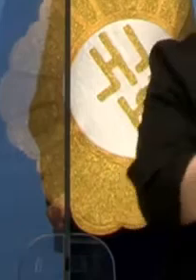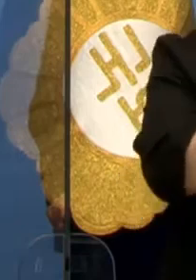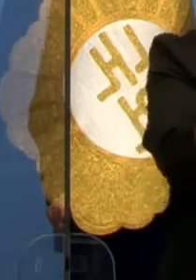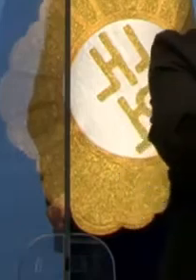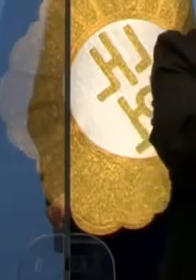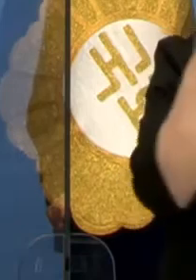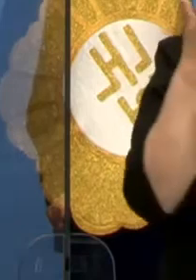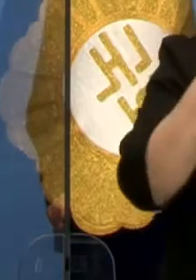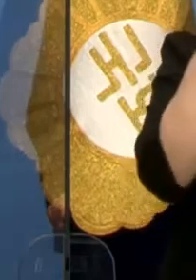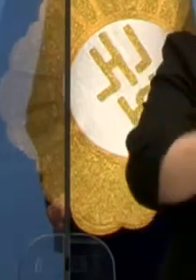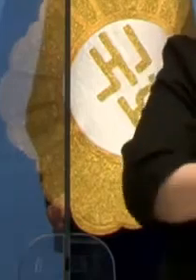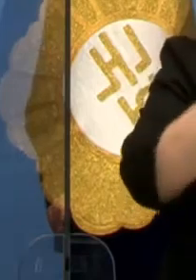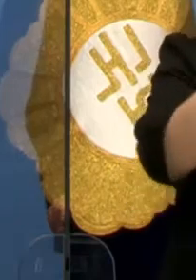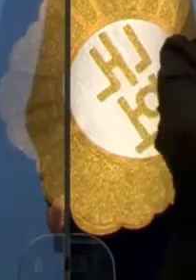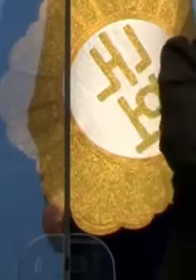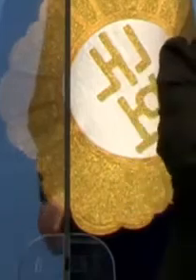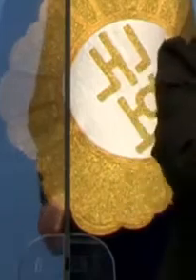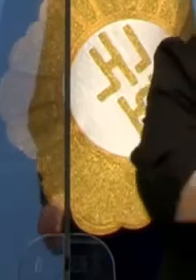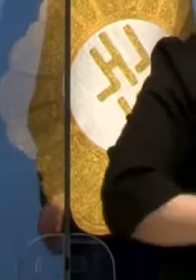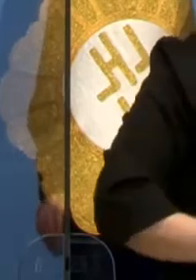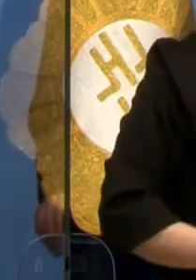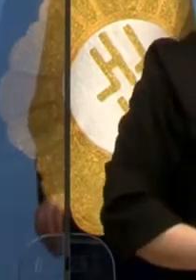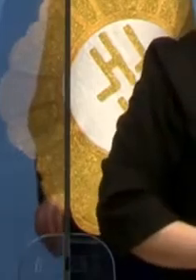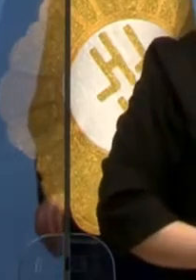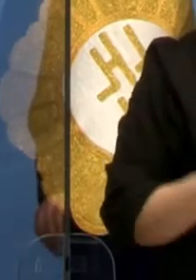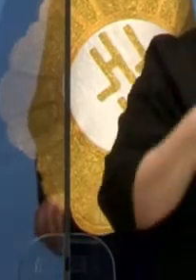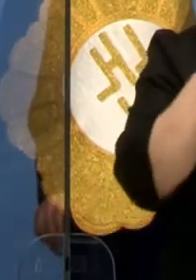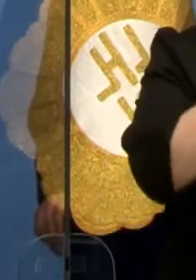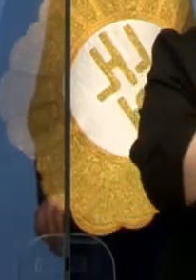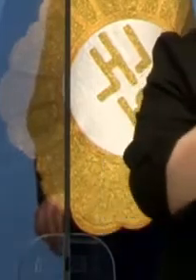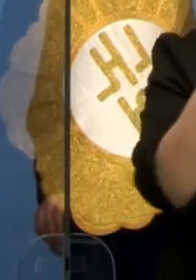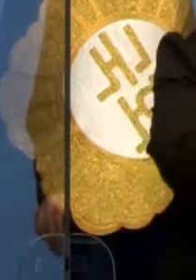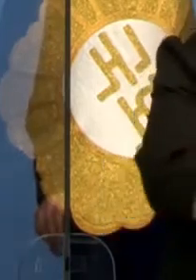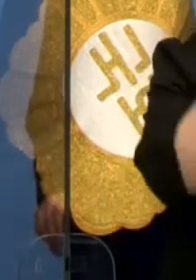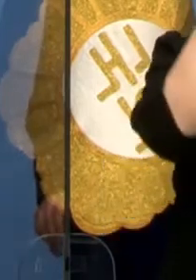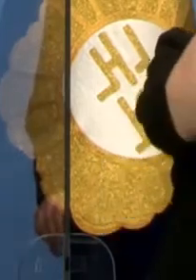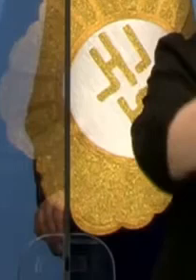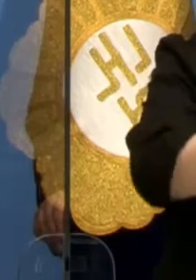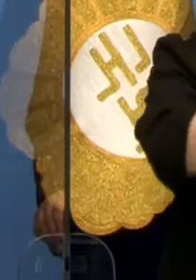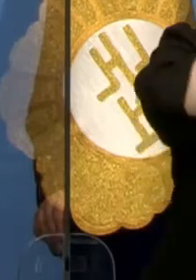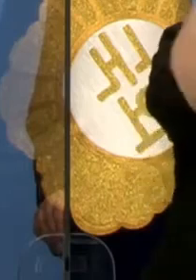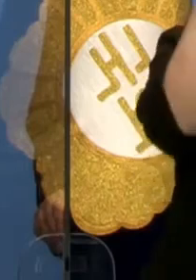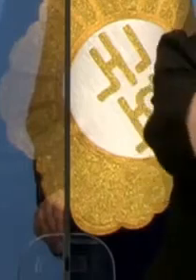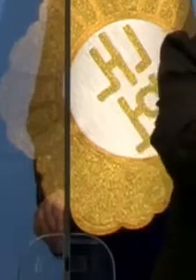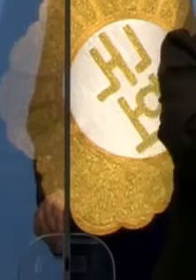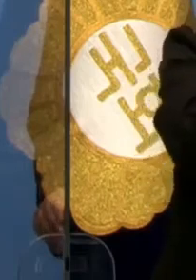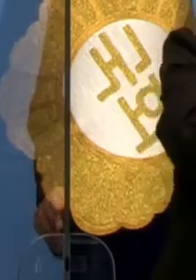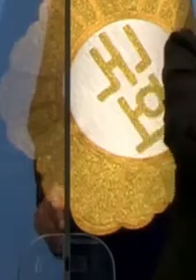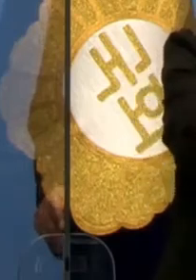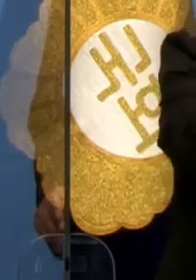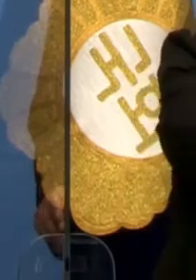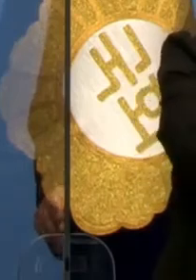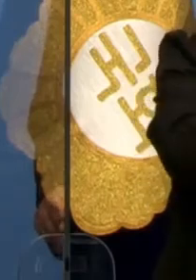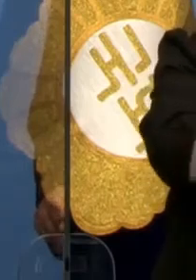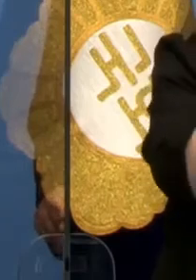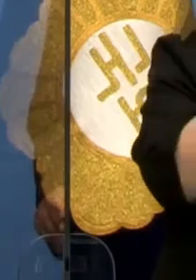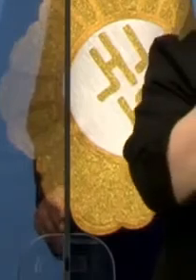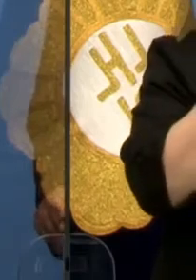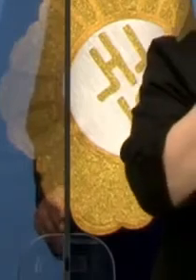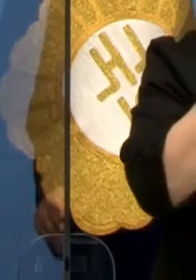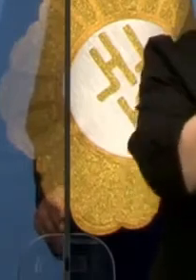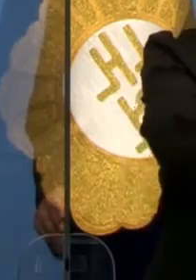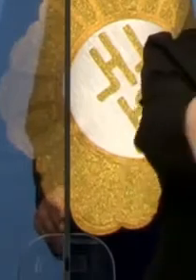기각 결정을 내린 바 있습니다. 저의 국회의원 출마와 당선이 법적으로 전혀 문제가 없다는